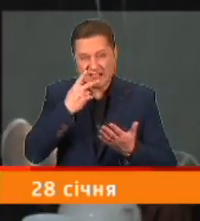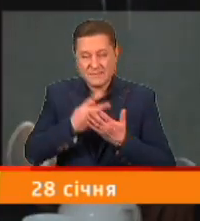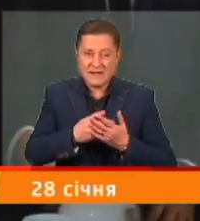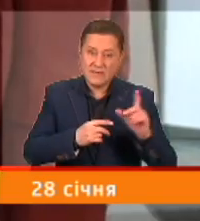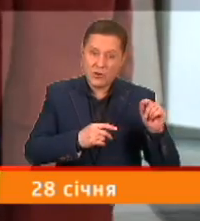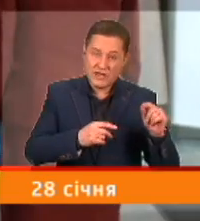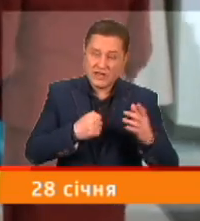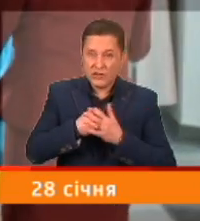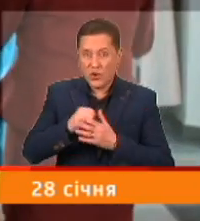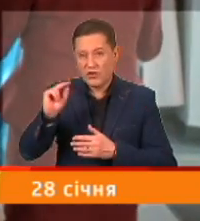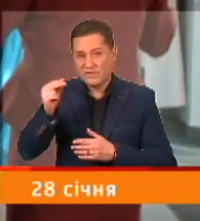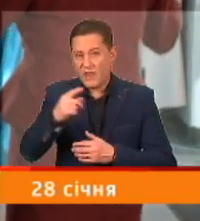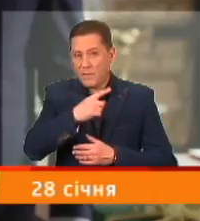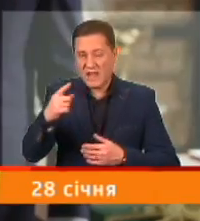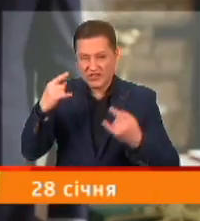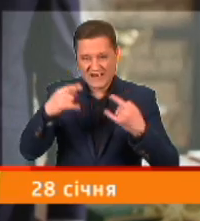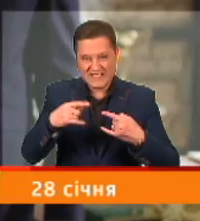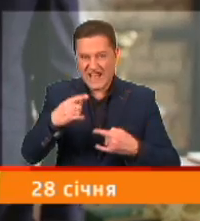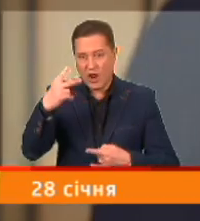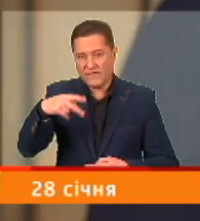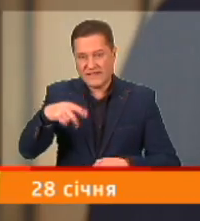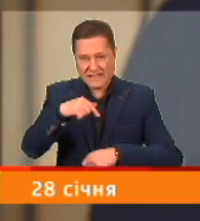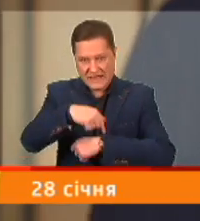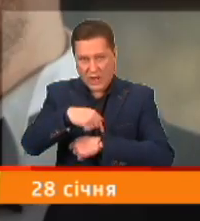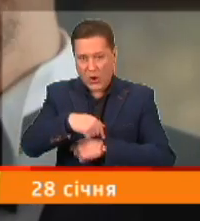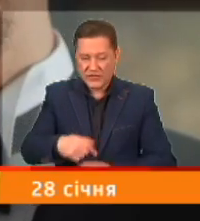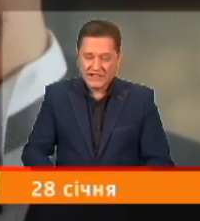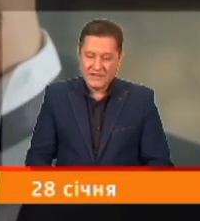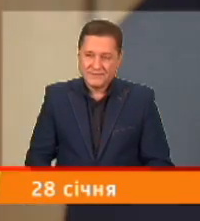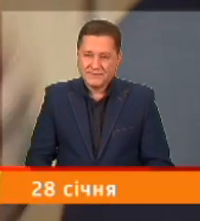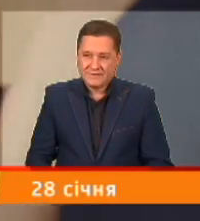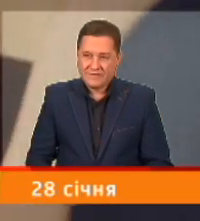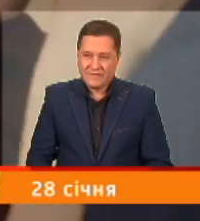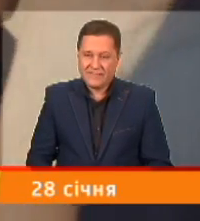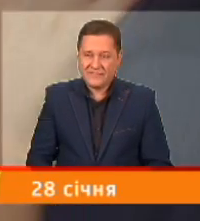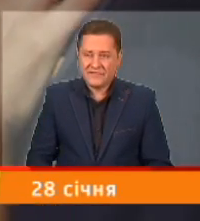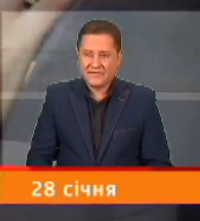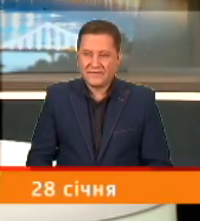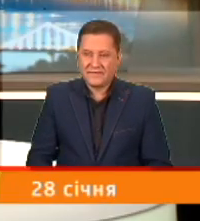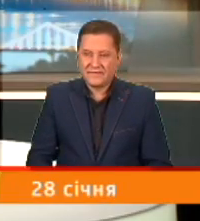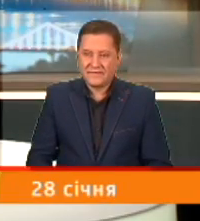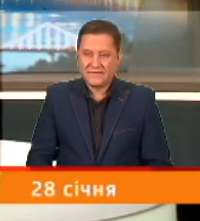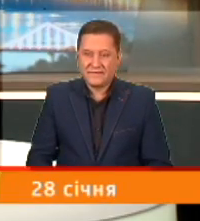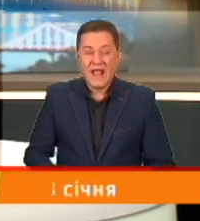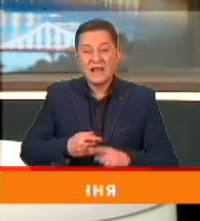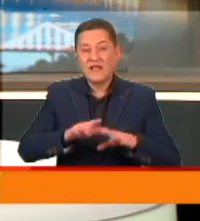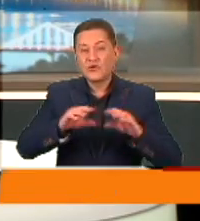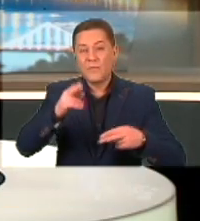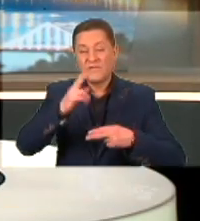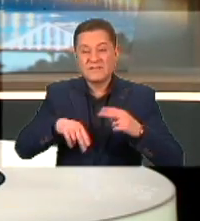четвер. Перша серія сьогодні о 20:00. Поліна Спасенко, Олександр Юткович, програма «Вікна» СТБ.